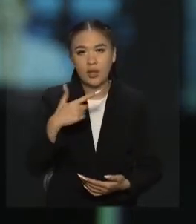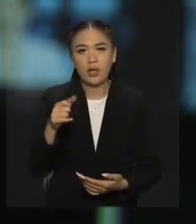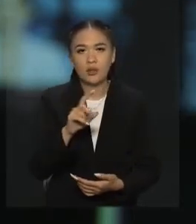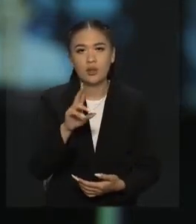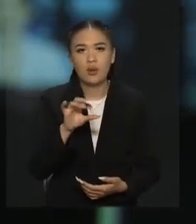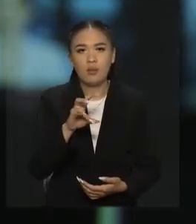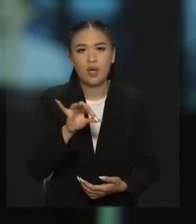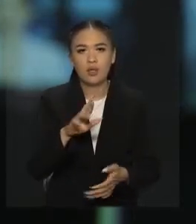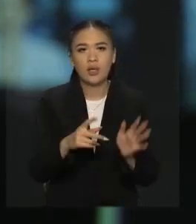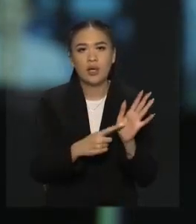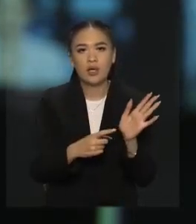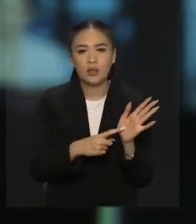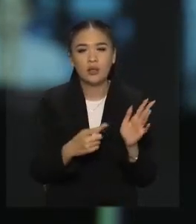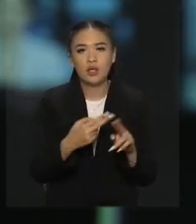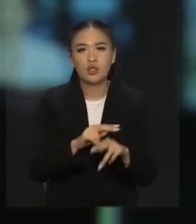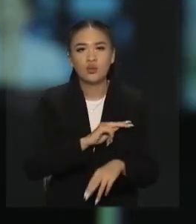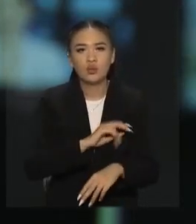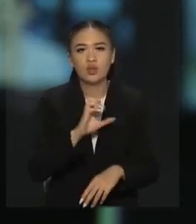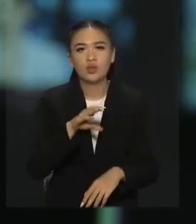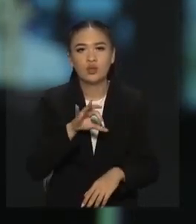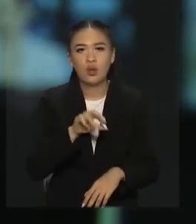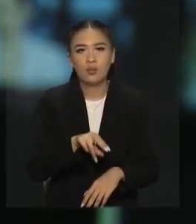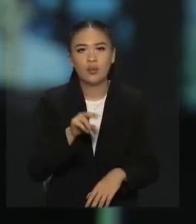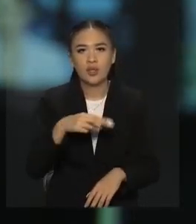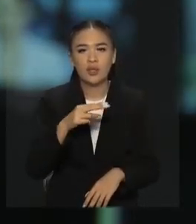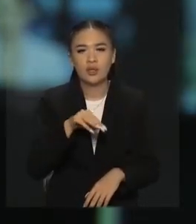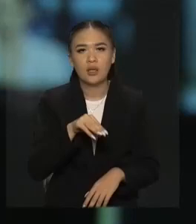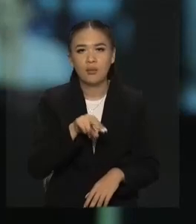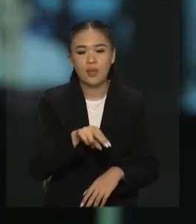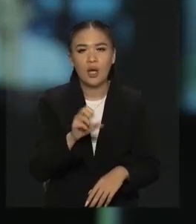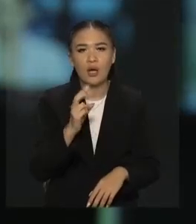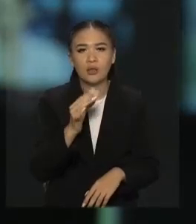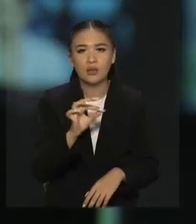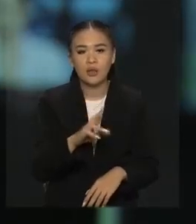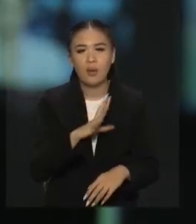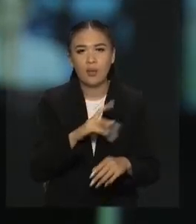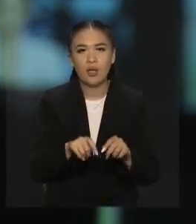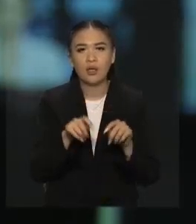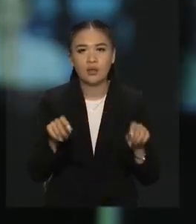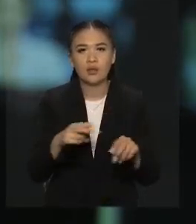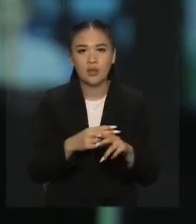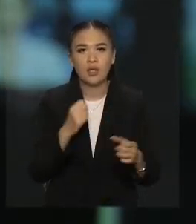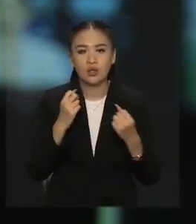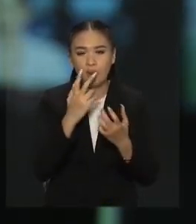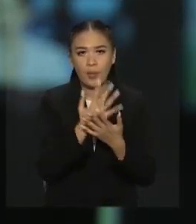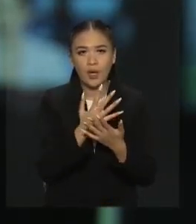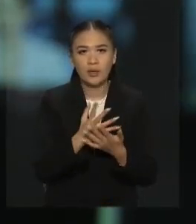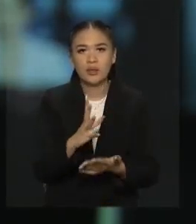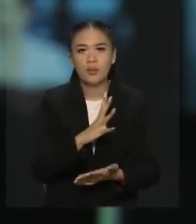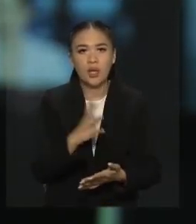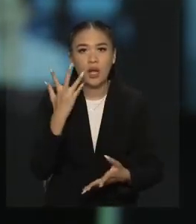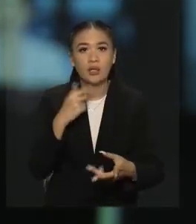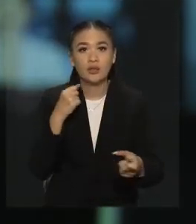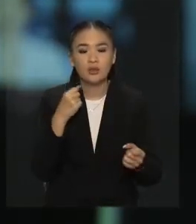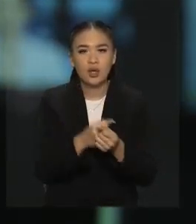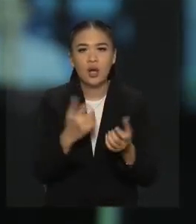компаниясы Қарағандыдағы жұмыскерлеріне стоп ДТП акциясын ұйымдастырды. Арнайы келген тренажермен жүргізушілер жол апаты кезінде